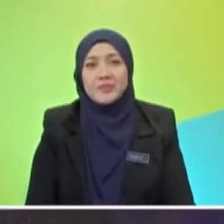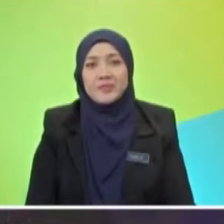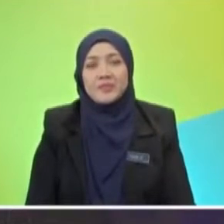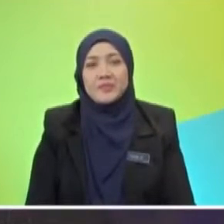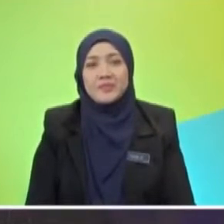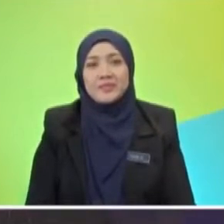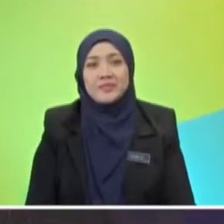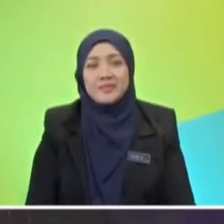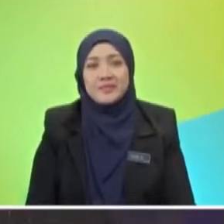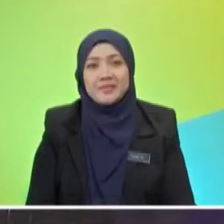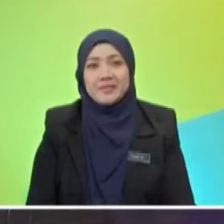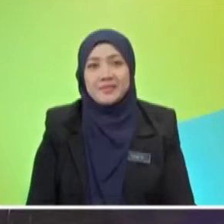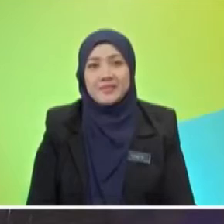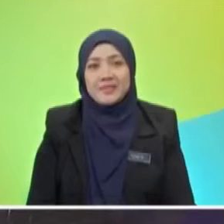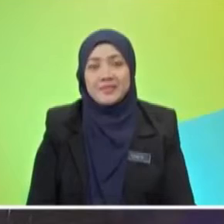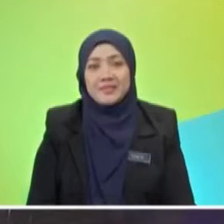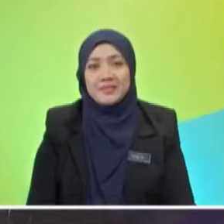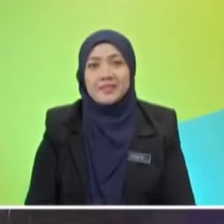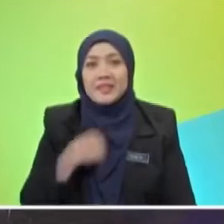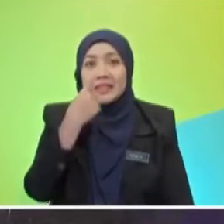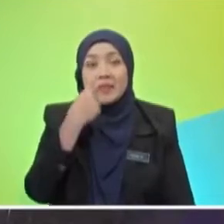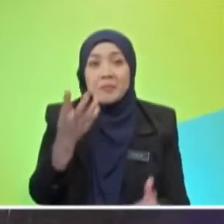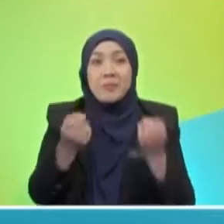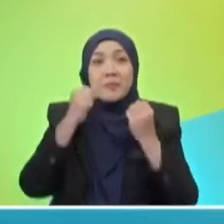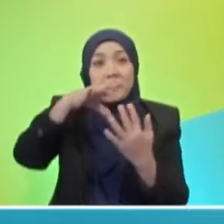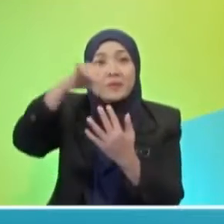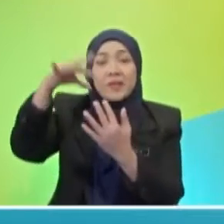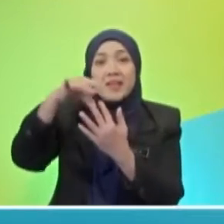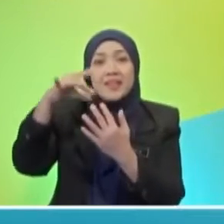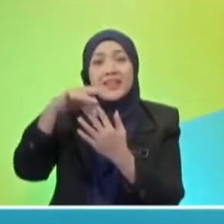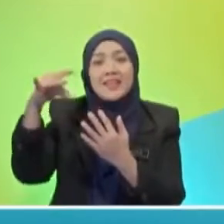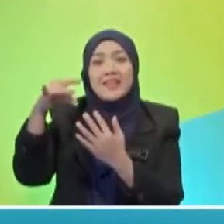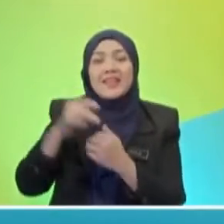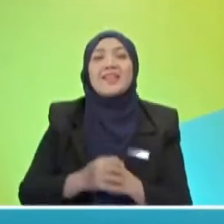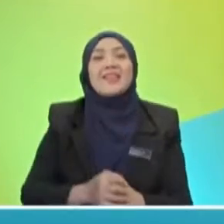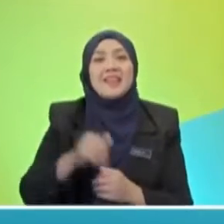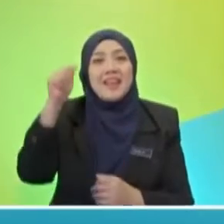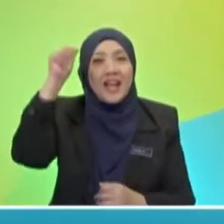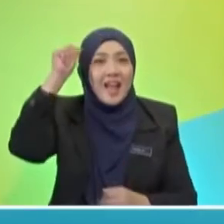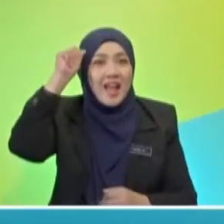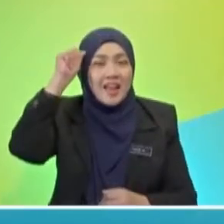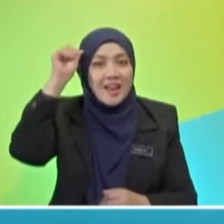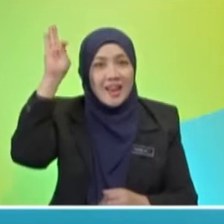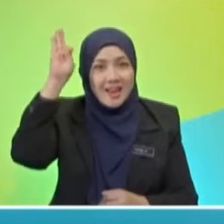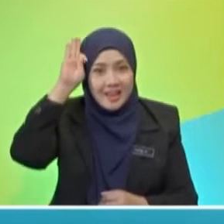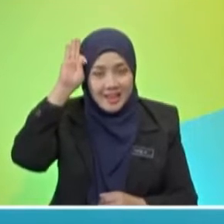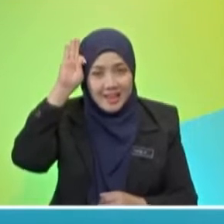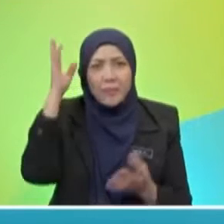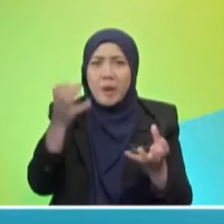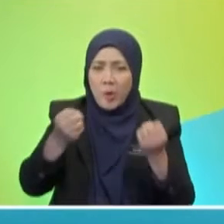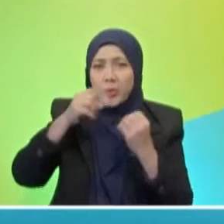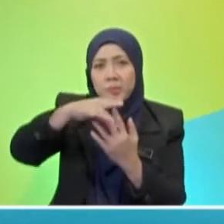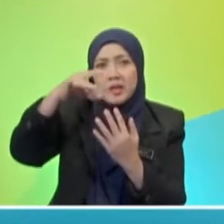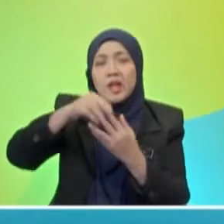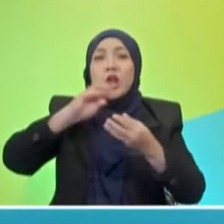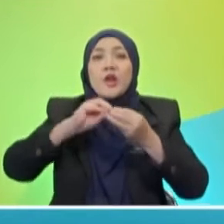nombor yang mana satu. Siapa nak pilih? Kita ada Alif. Alif. Alif nak pilih. Nombor mana,